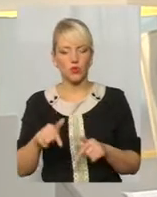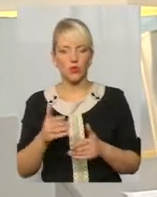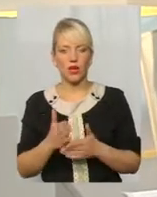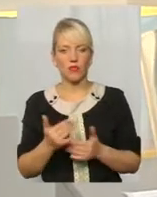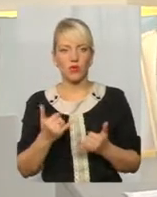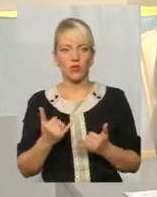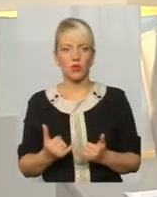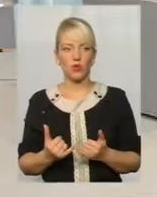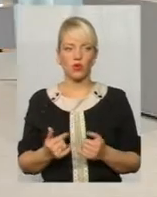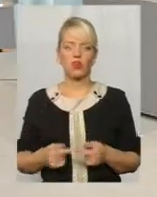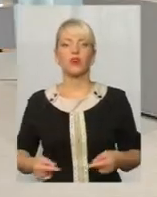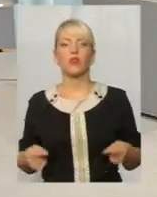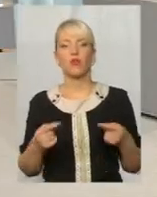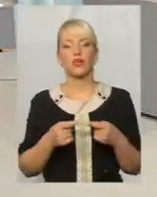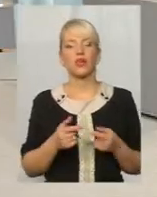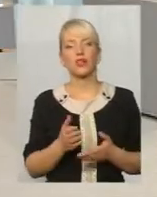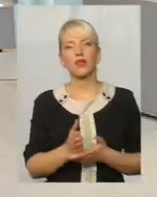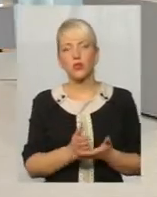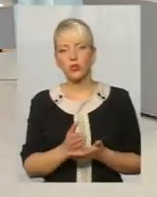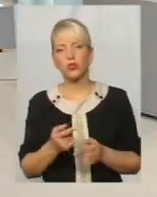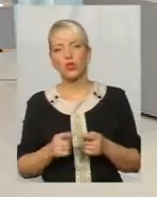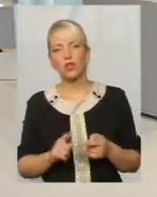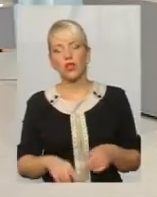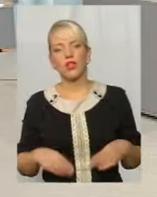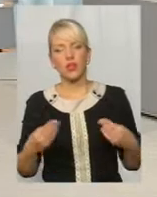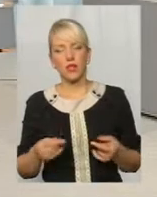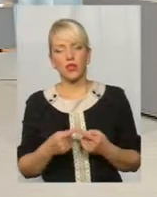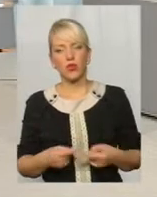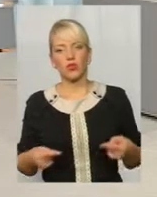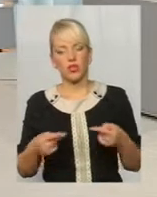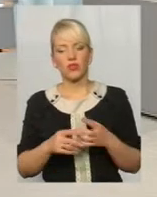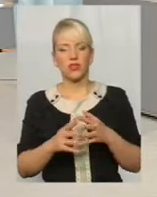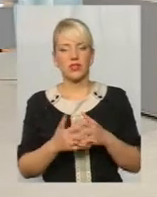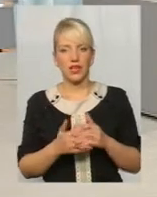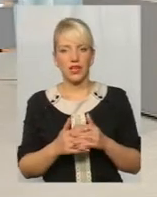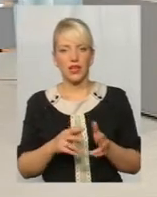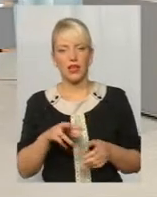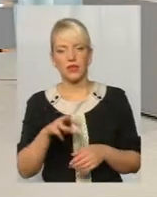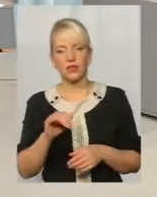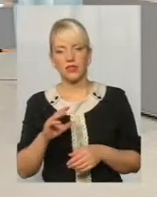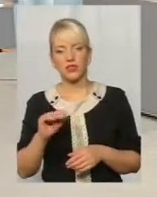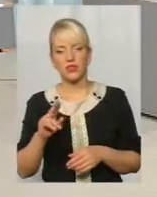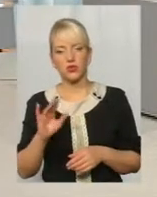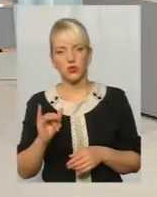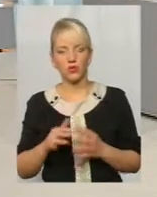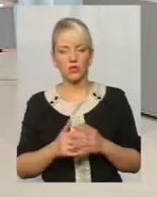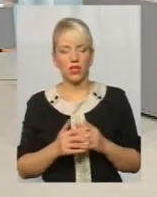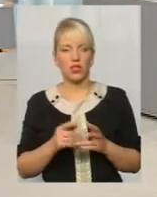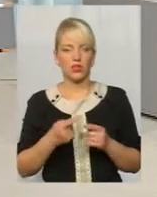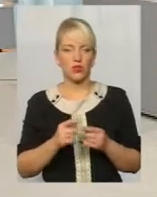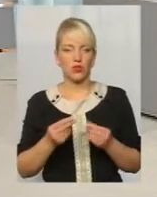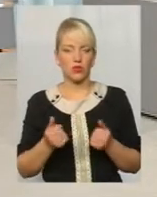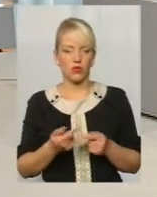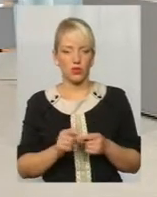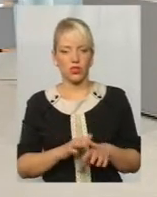сьогодні конкретна послуга, надана в конкретному селі, містечку чи селищі, і кошти надходять безпосередньо